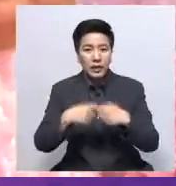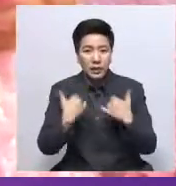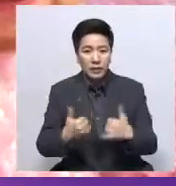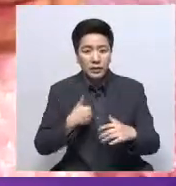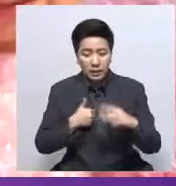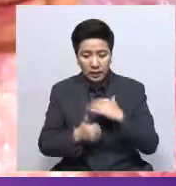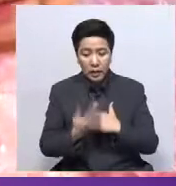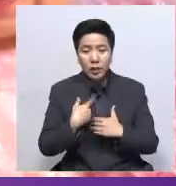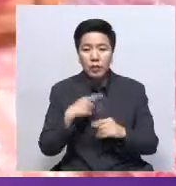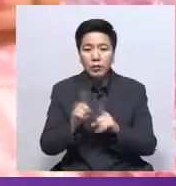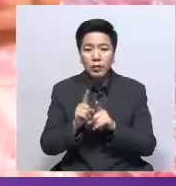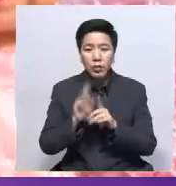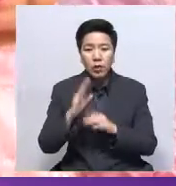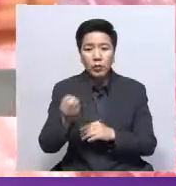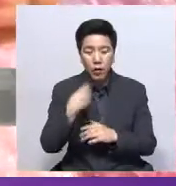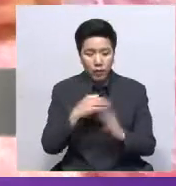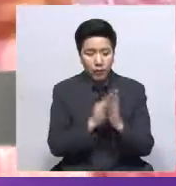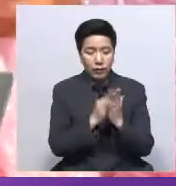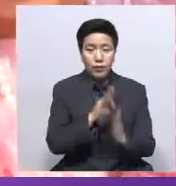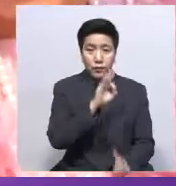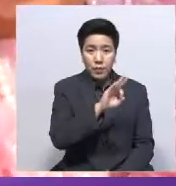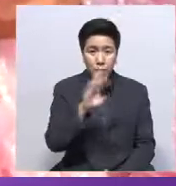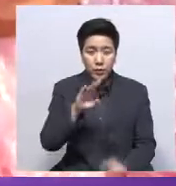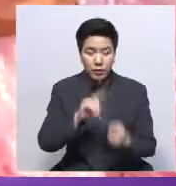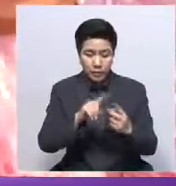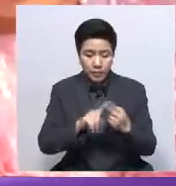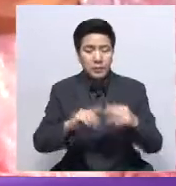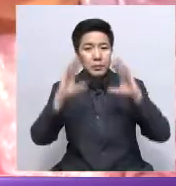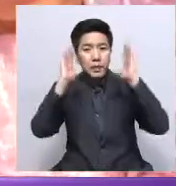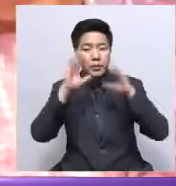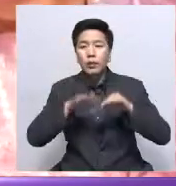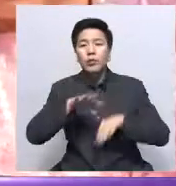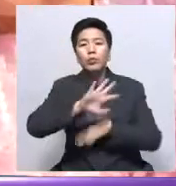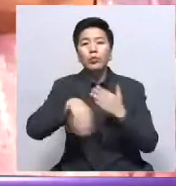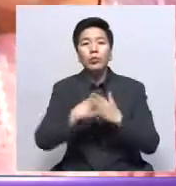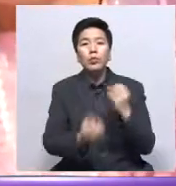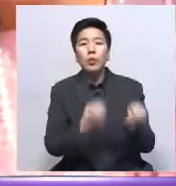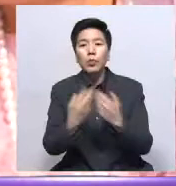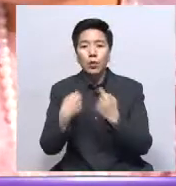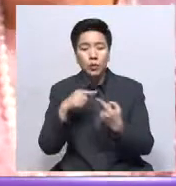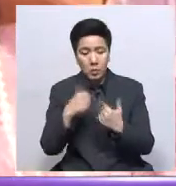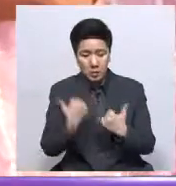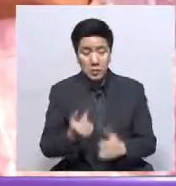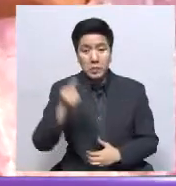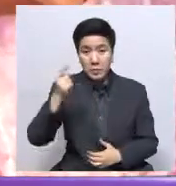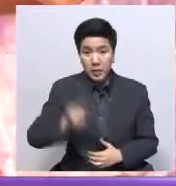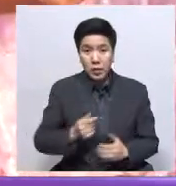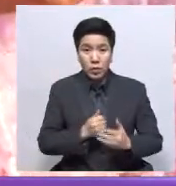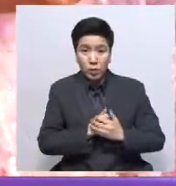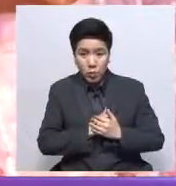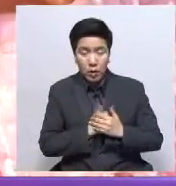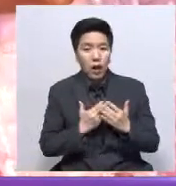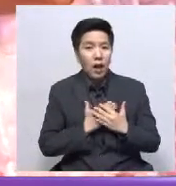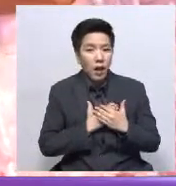ได้รับการสื่อสารจาก Facebook บ้างจากการประชาสัมพันธ์ของทั่วๆไปบ้างค่ะว่าเป็นงานอุ่นไอรัก